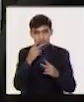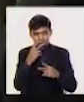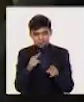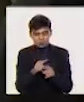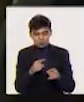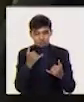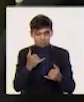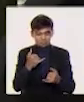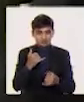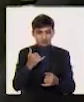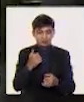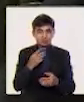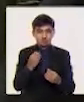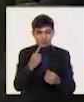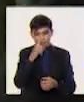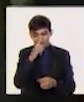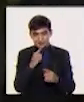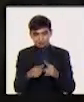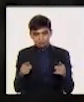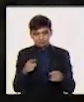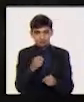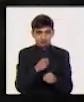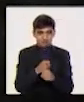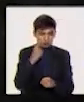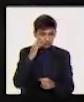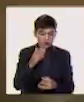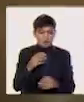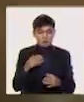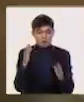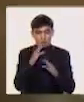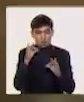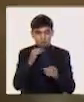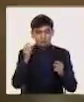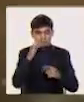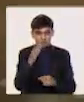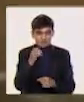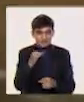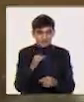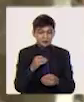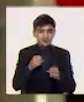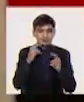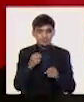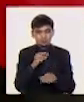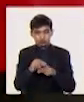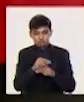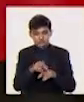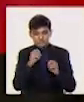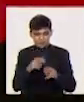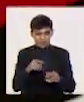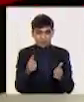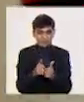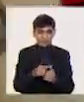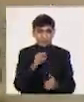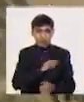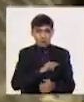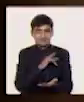осы тағда бір ай мүмкін айналысатын шығар, ары қарай ауа райы белгілі болады. Балаға бағдар беретін бапкерді аталмыш аудандағы жұмыспен